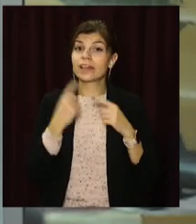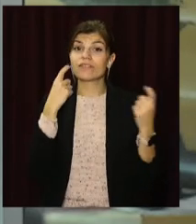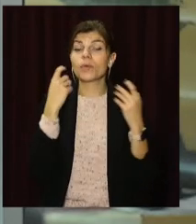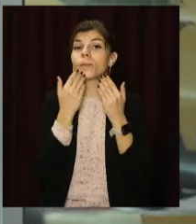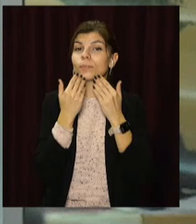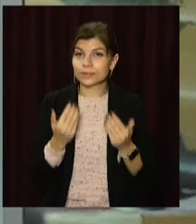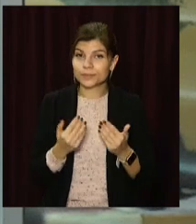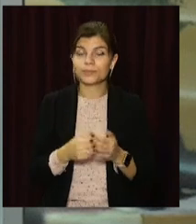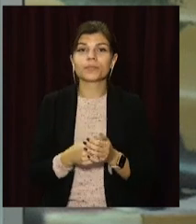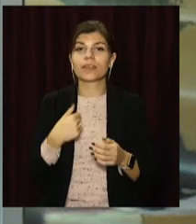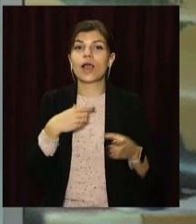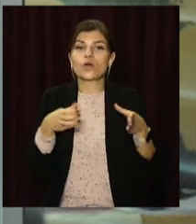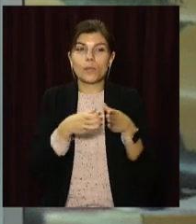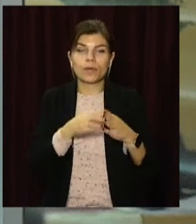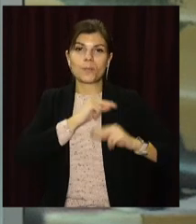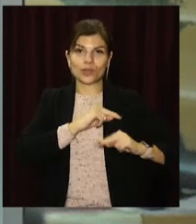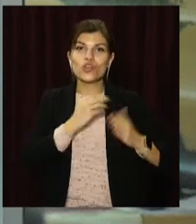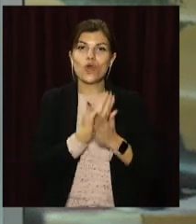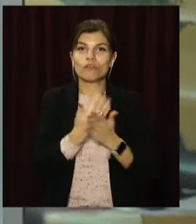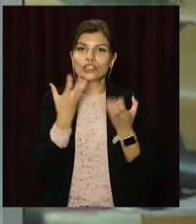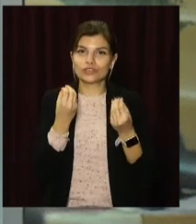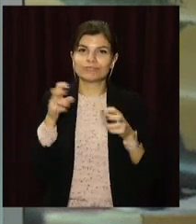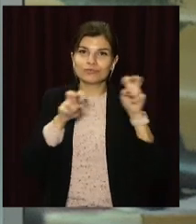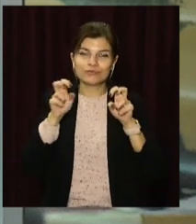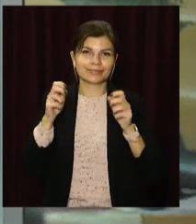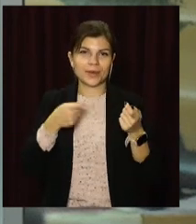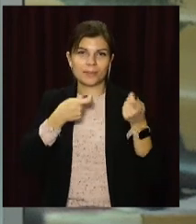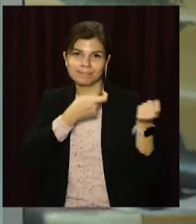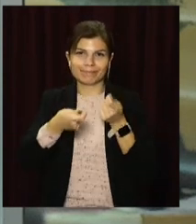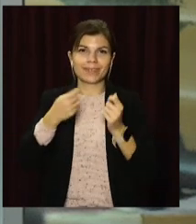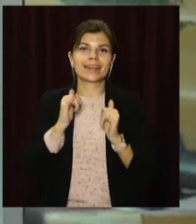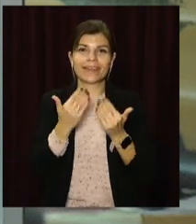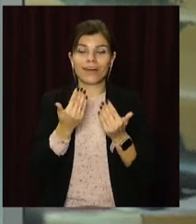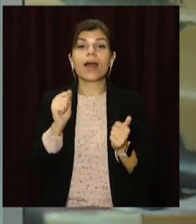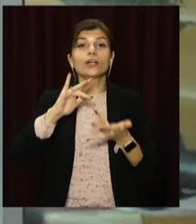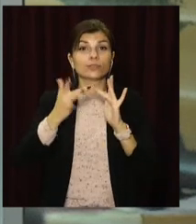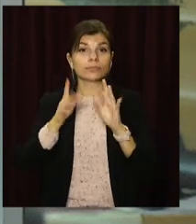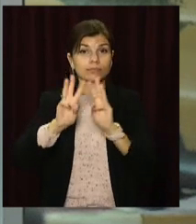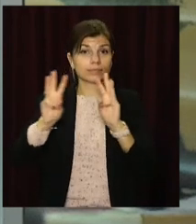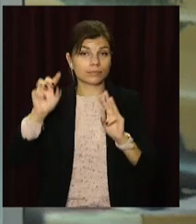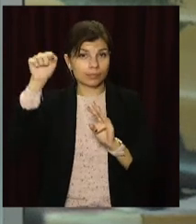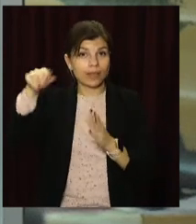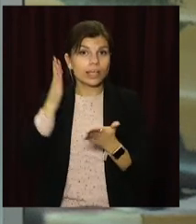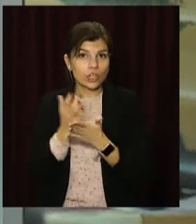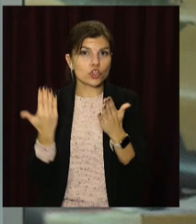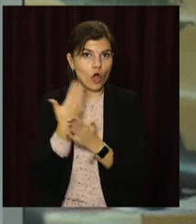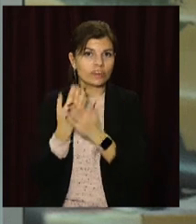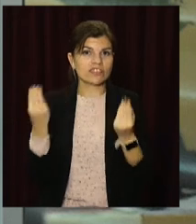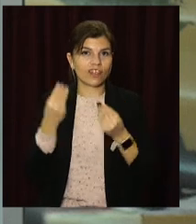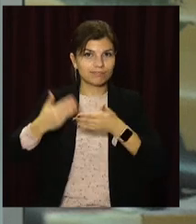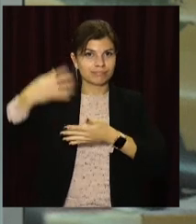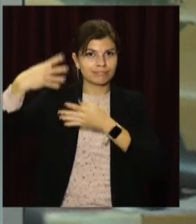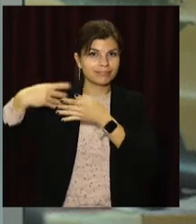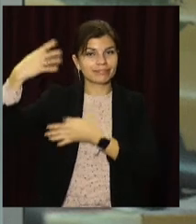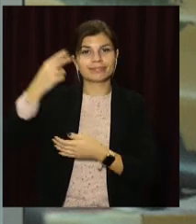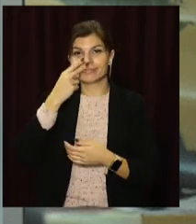Наша команда вже працює над вечірнім випуском новин. Ще більше інформації читайте на нашому сайті opentv.media та на